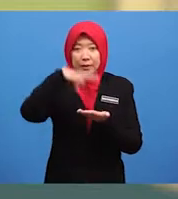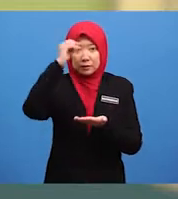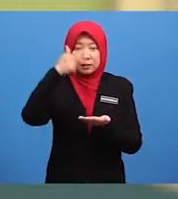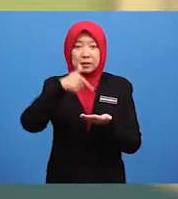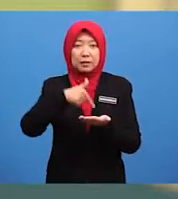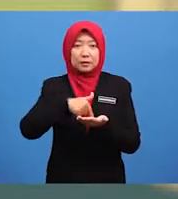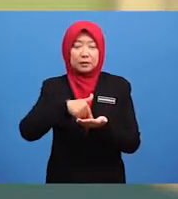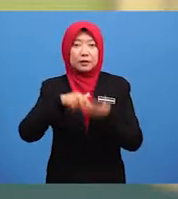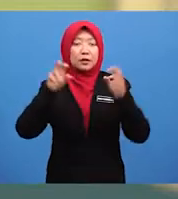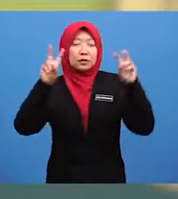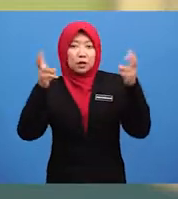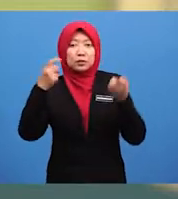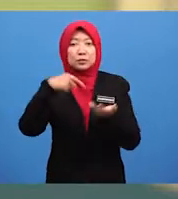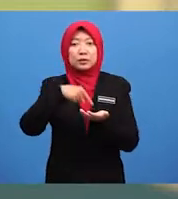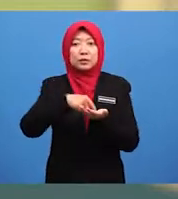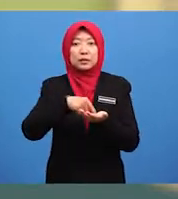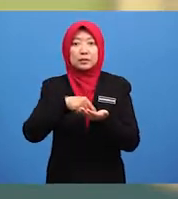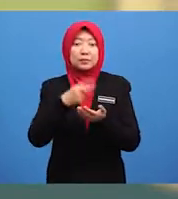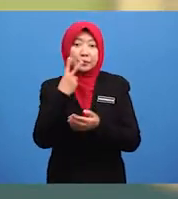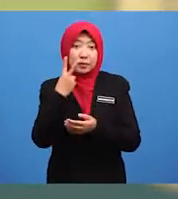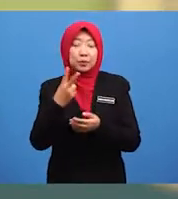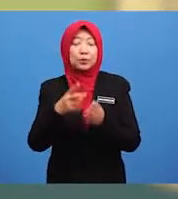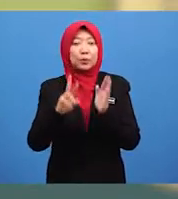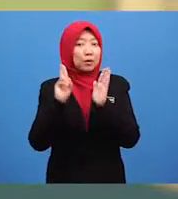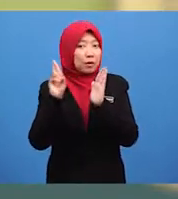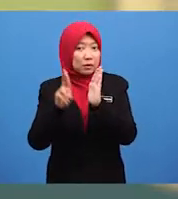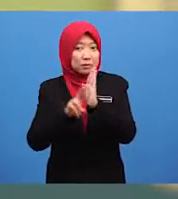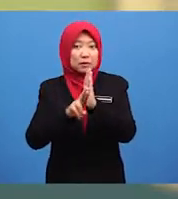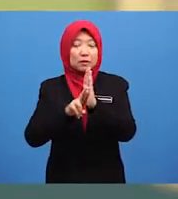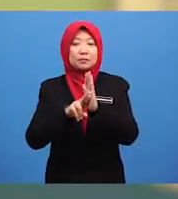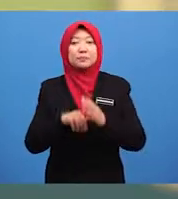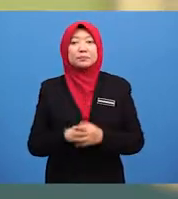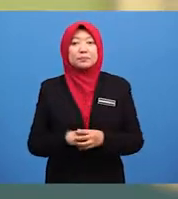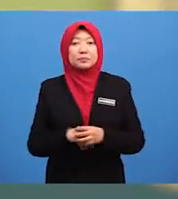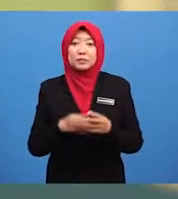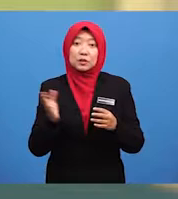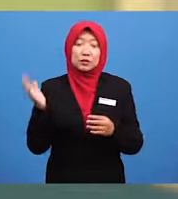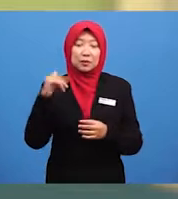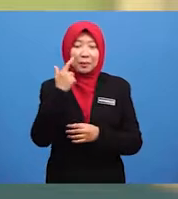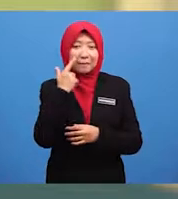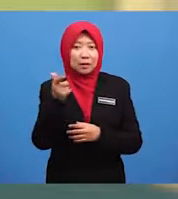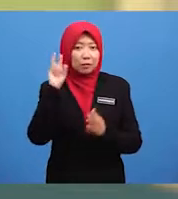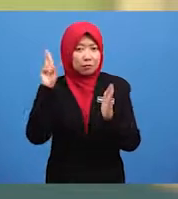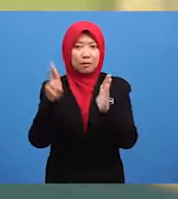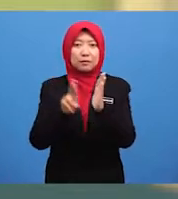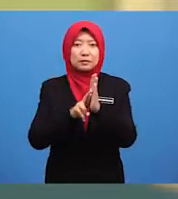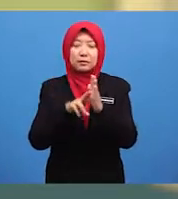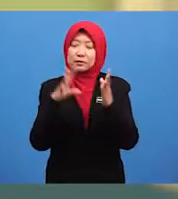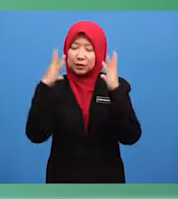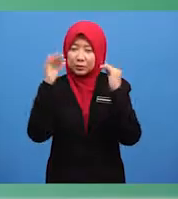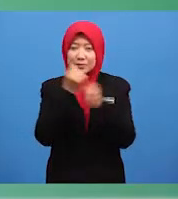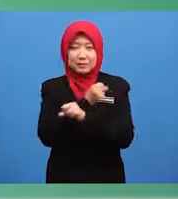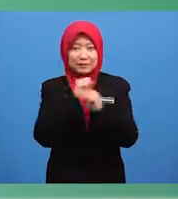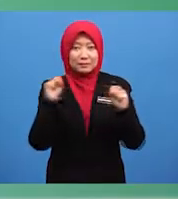ini berpandukan rajah yang berikutnya. Jom kita lihat rajah yang cikgu sediakan